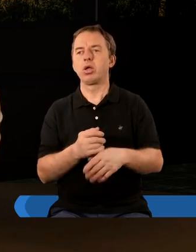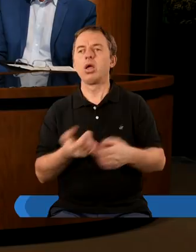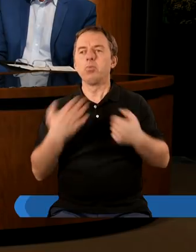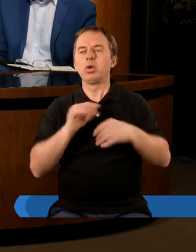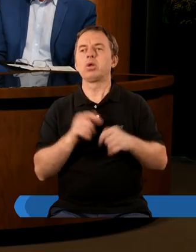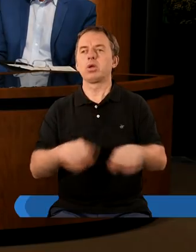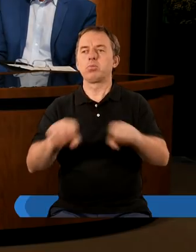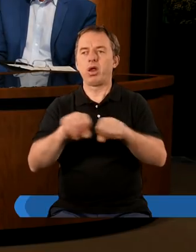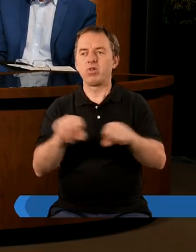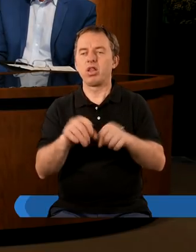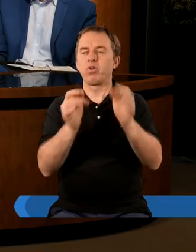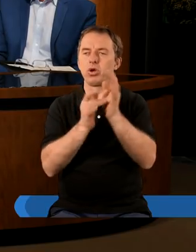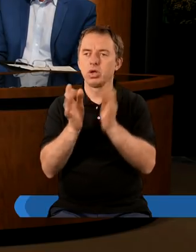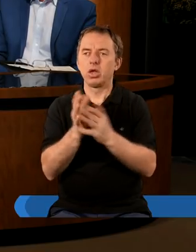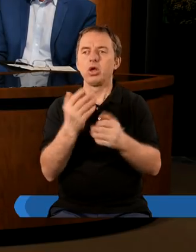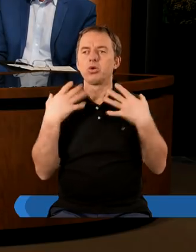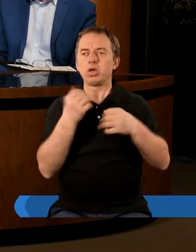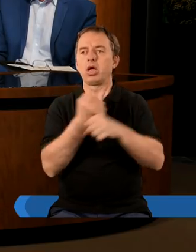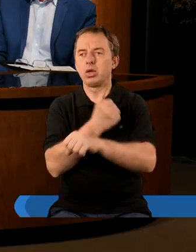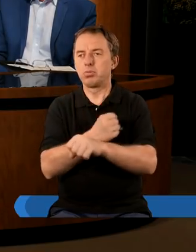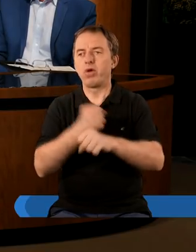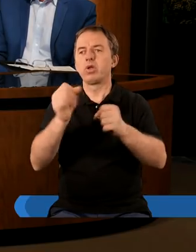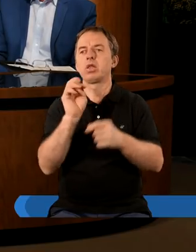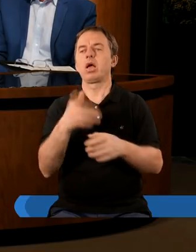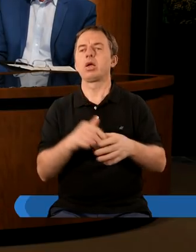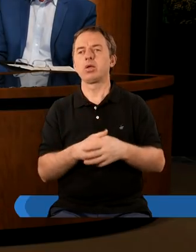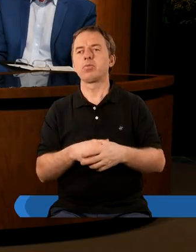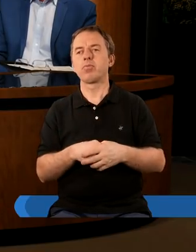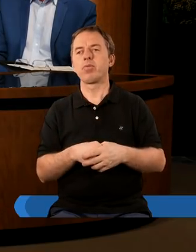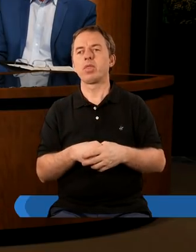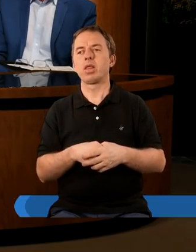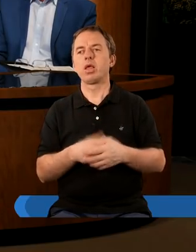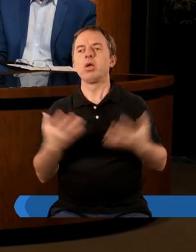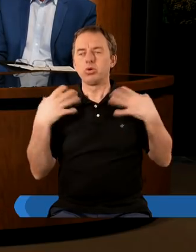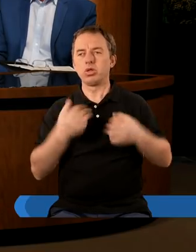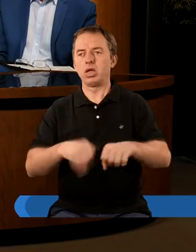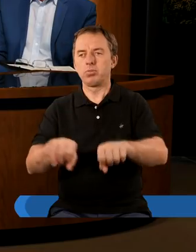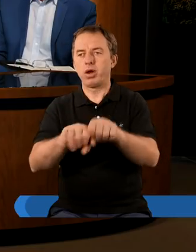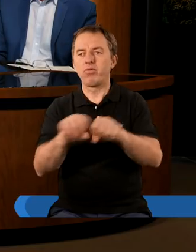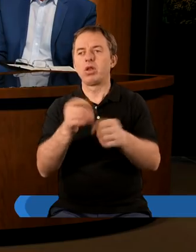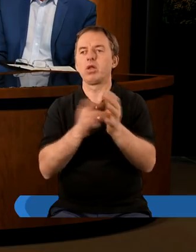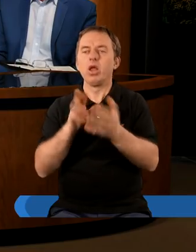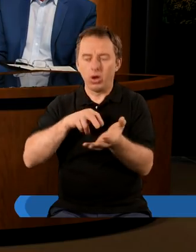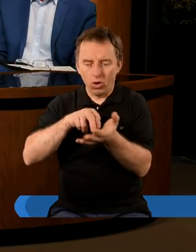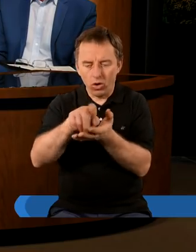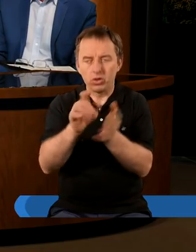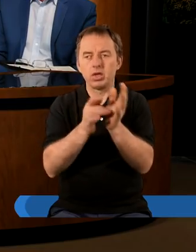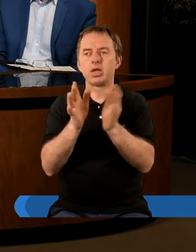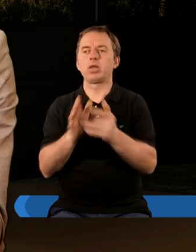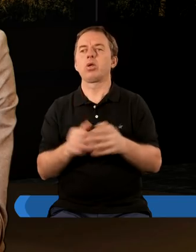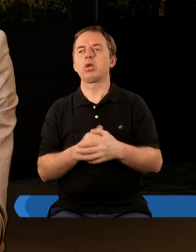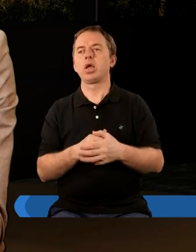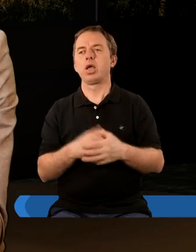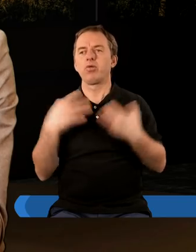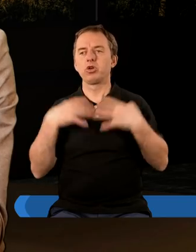przyjąć sprawiedliwość Chrystusa szatę zbawienia szatę zbawienia tak i przyjąć tą sprawiedliwość Chrystusa i chodzić w niej